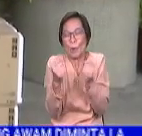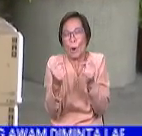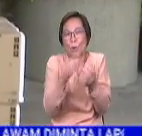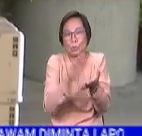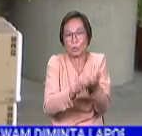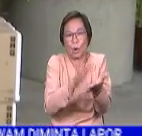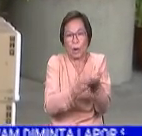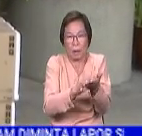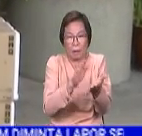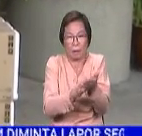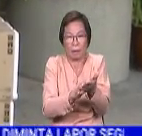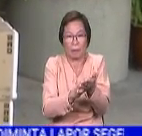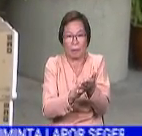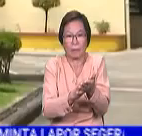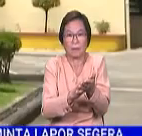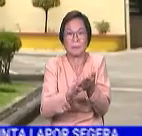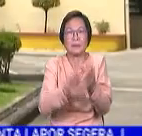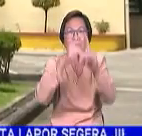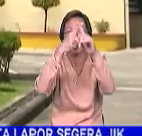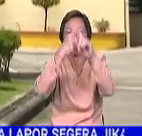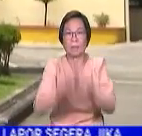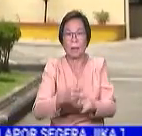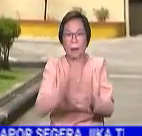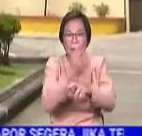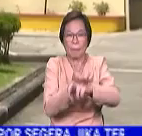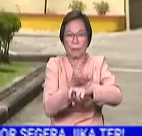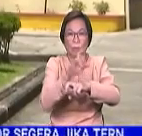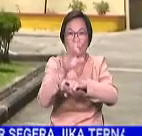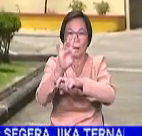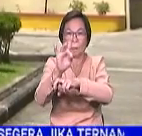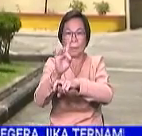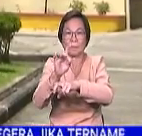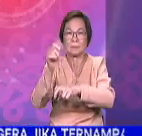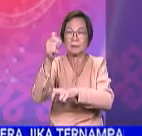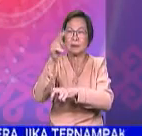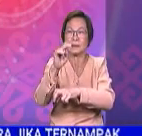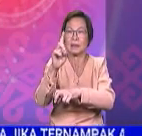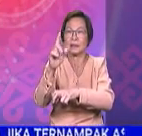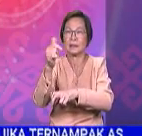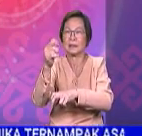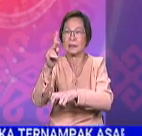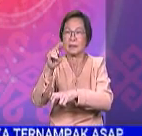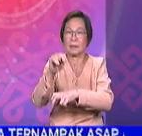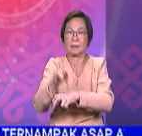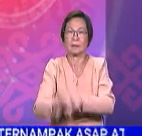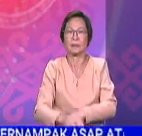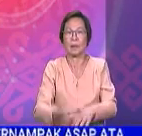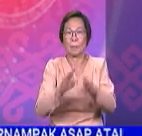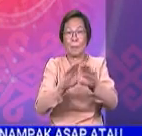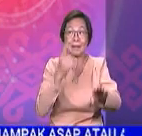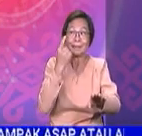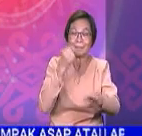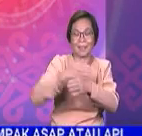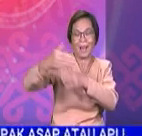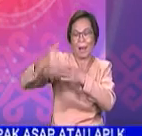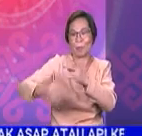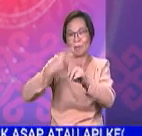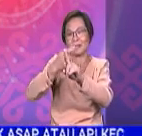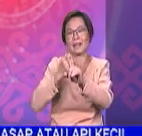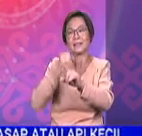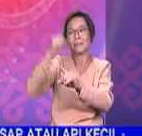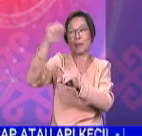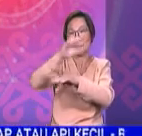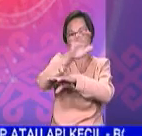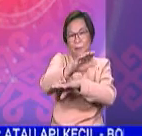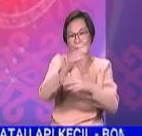kepada sekolah jenis kebangsaan Shinhwa di Batu 8 Hai paling tadi mengakhiri perkembangan dari